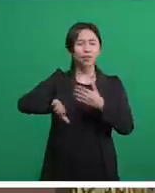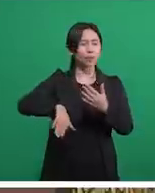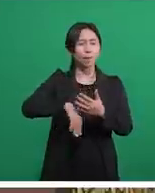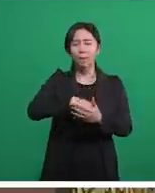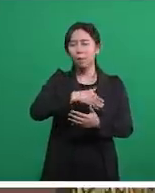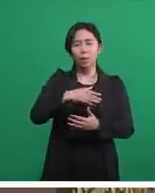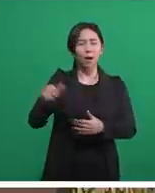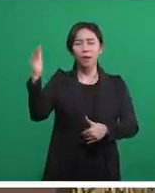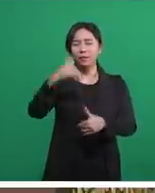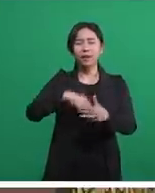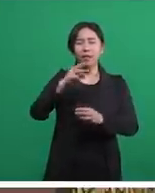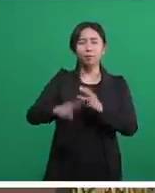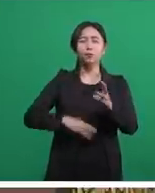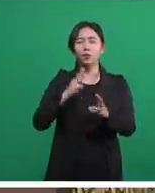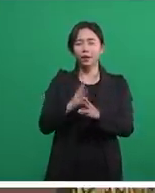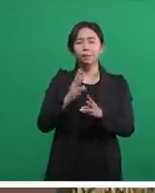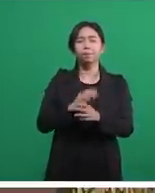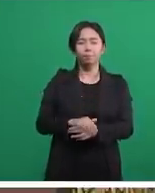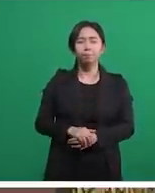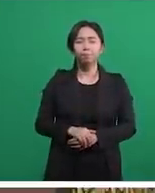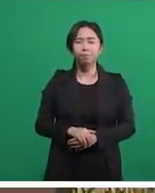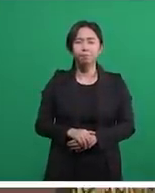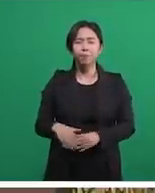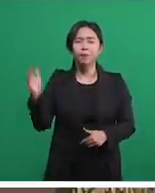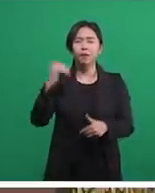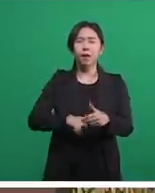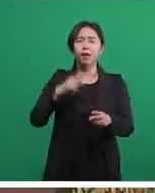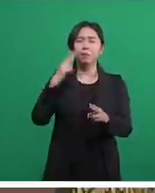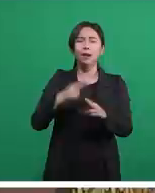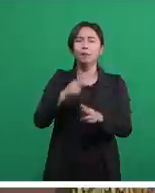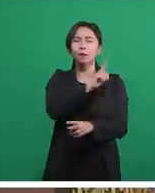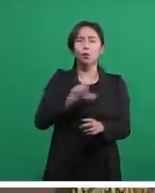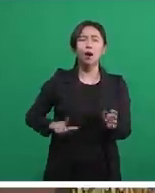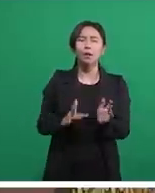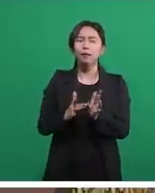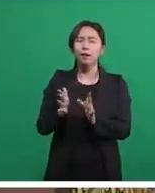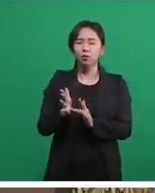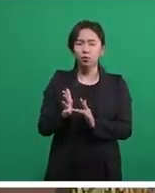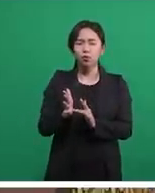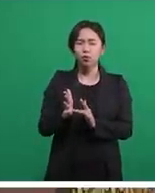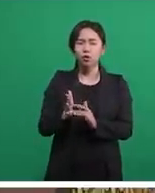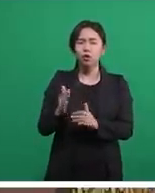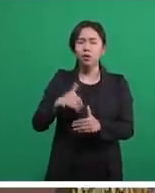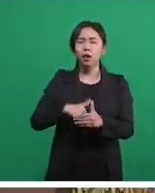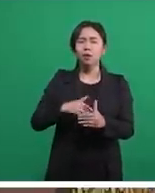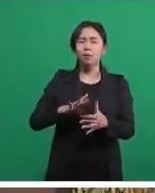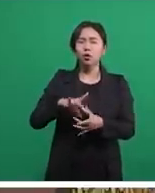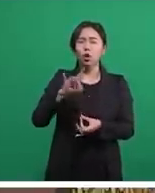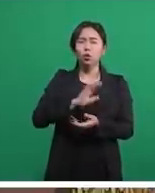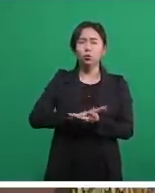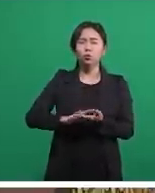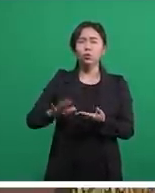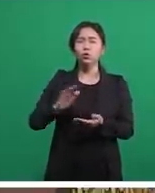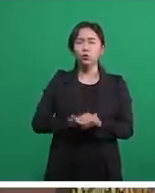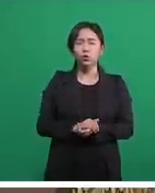ketidakbaikan yang ada di dalam hidup kami. Di dalam nama Tuhan Yesus Kristus melalui Roh Kudus yang